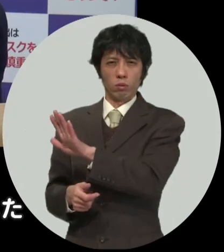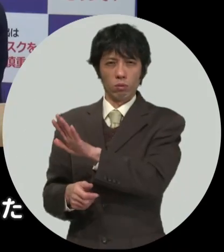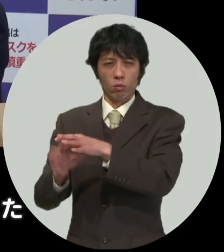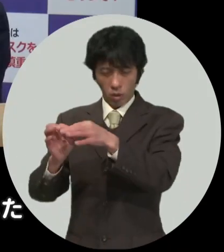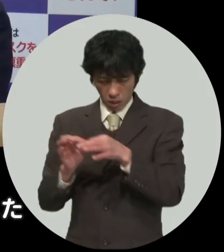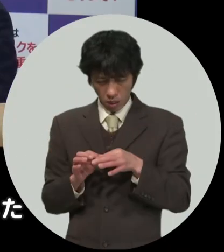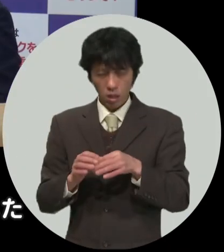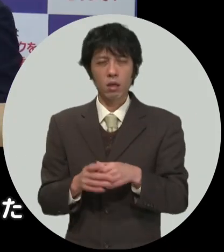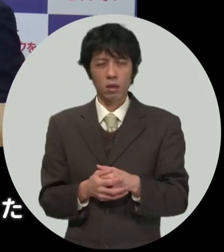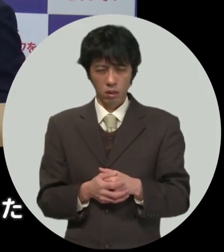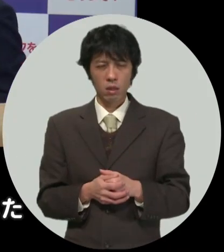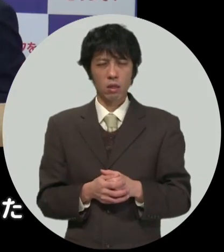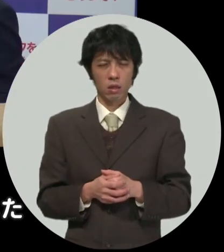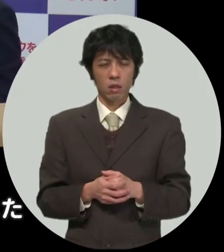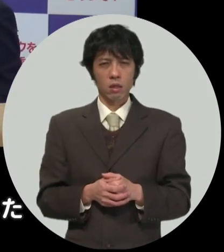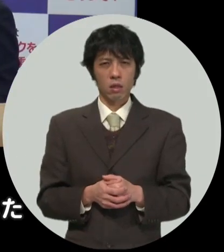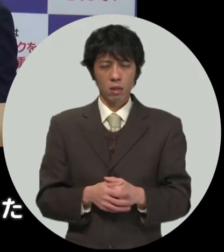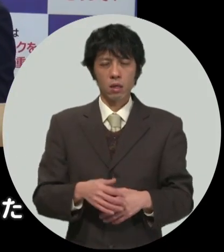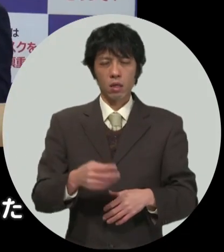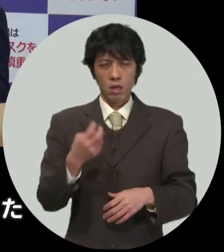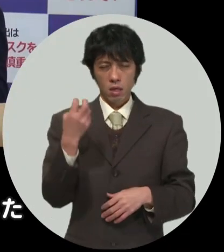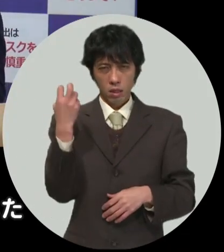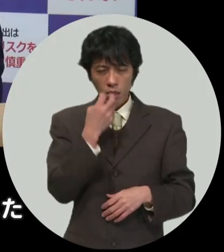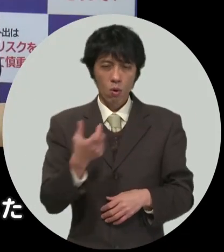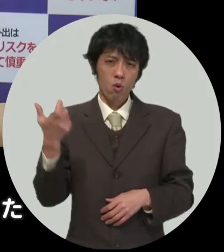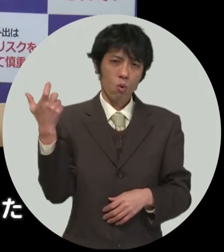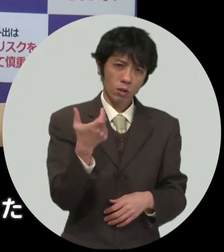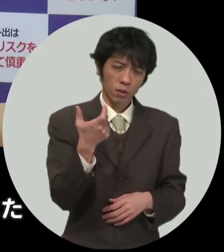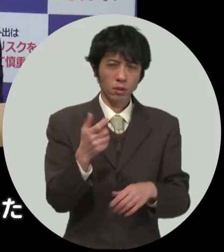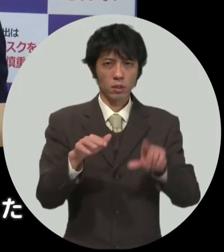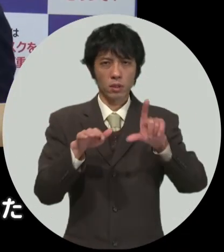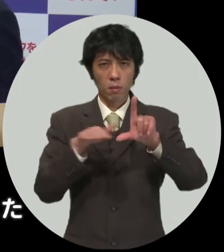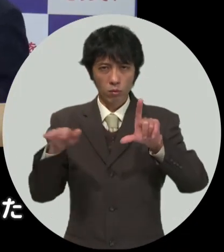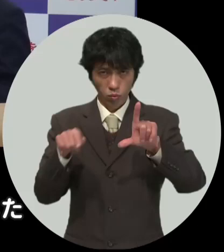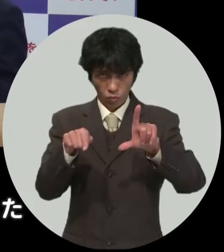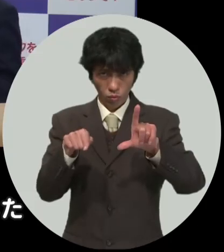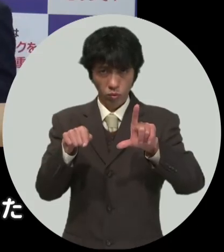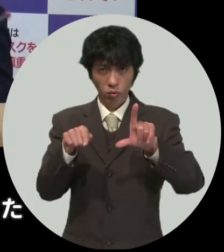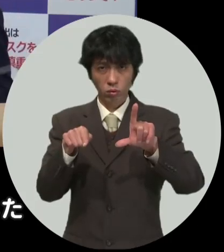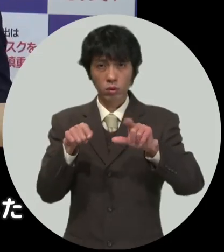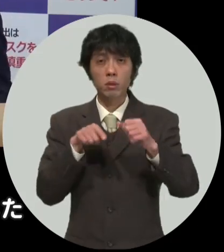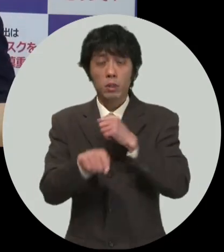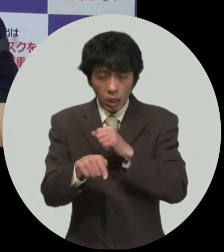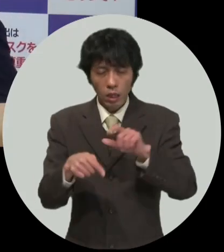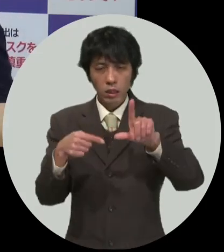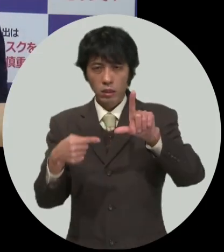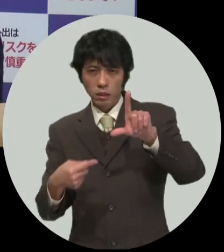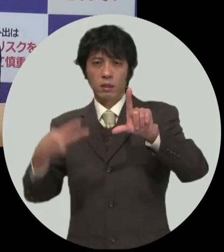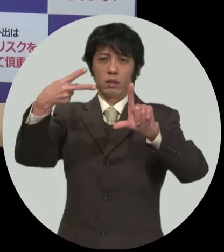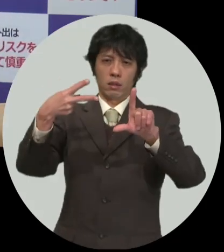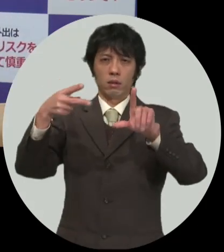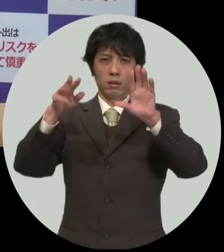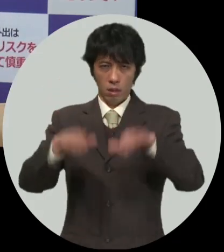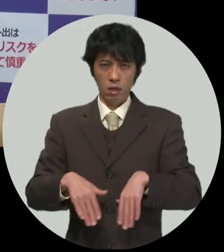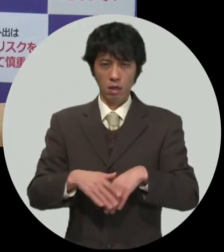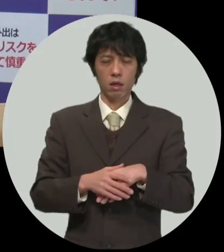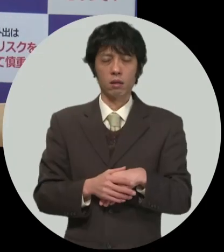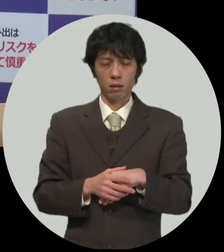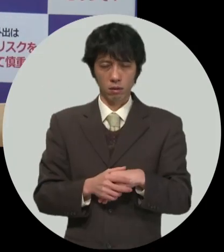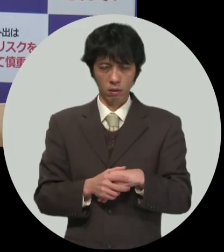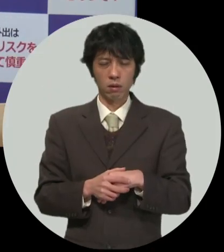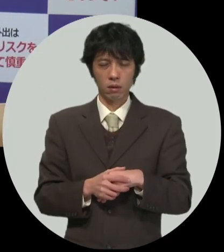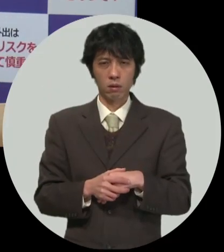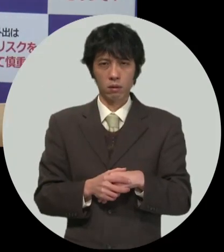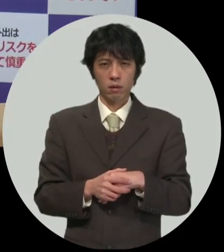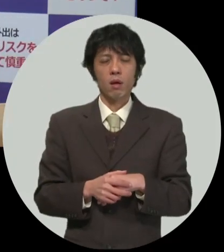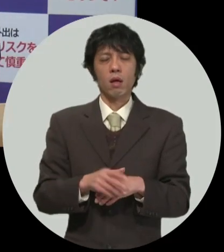も警戒を強化すべきレベルだということでレベル2に引き上げてますけれども、本当にこの、2週